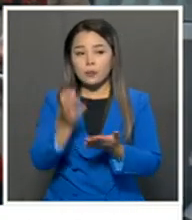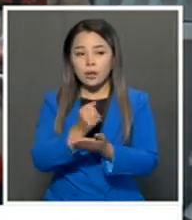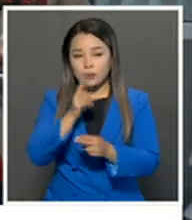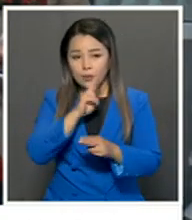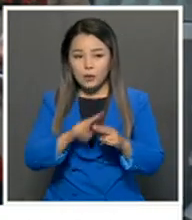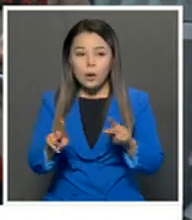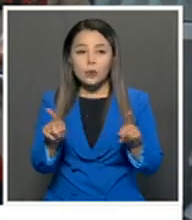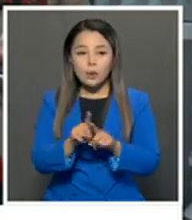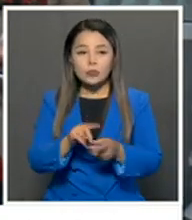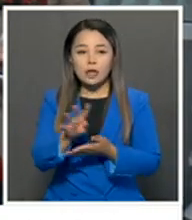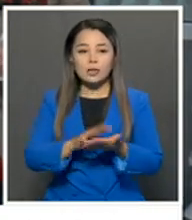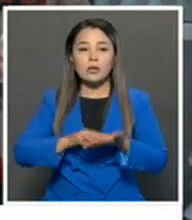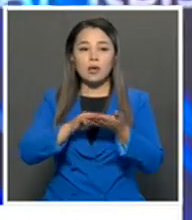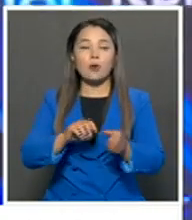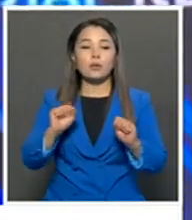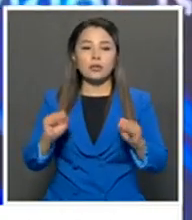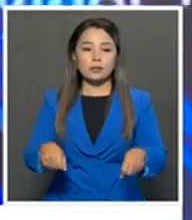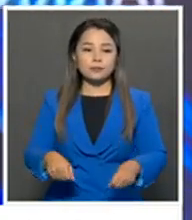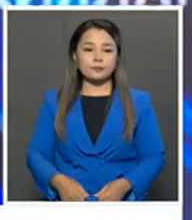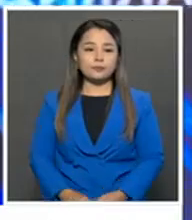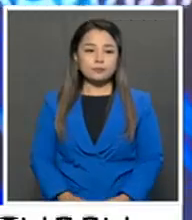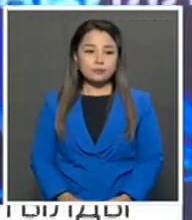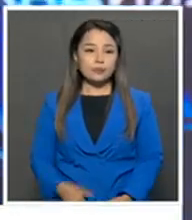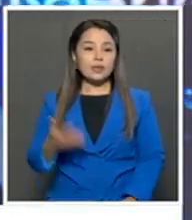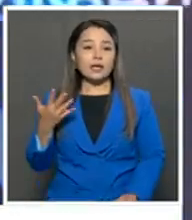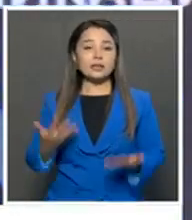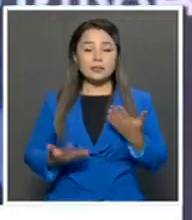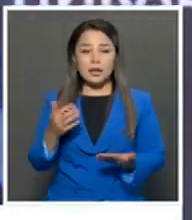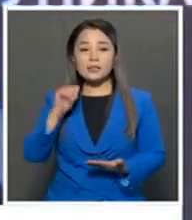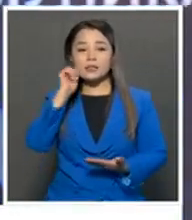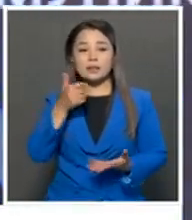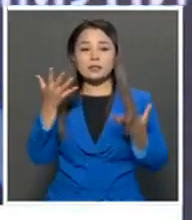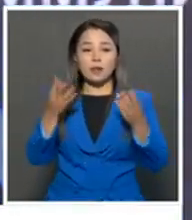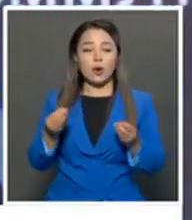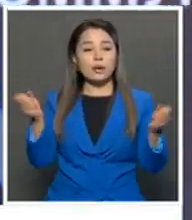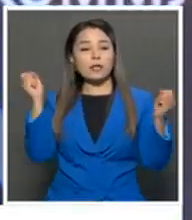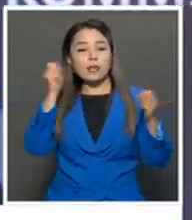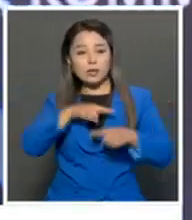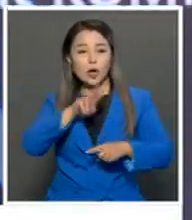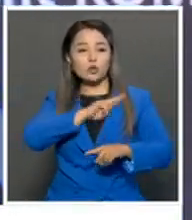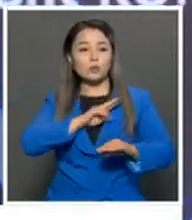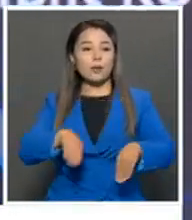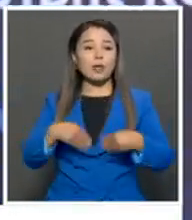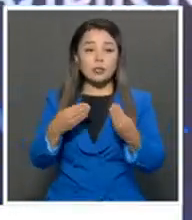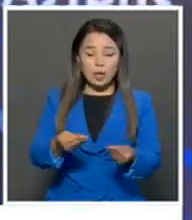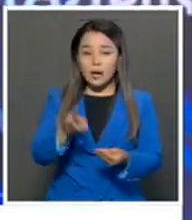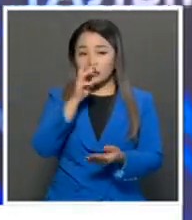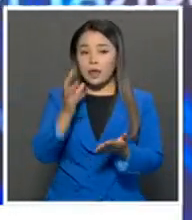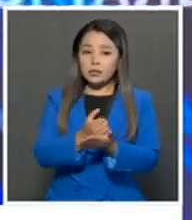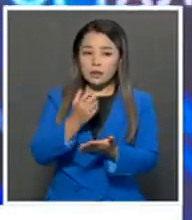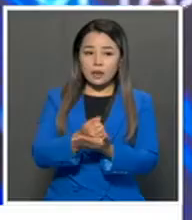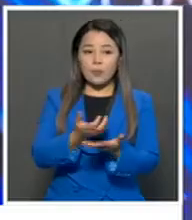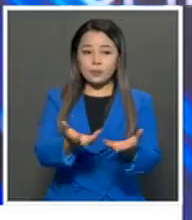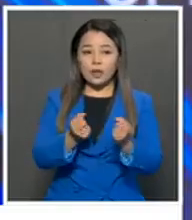айырылғандар үшін ғана өтініш беру керек. Егер де ертең күні анықталып жатса, жұмыс беруші жалақысын алып